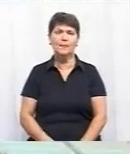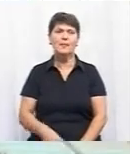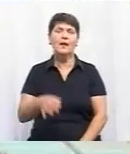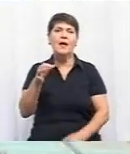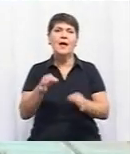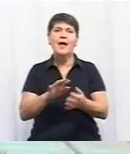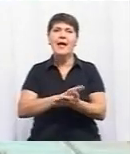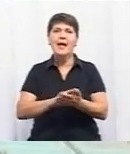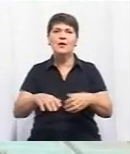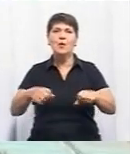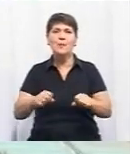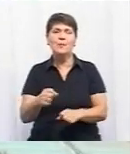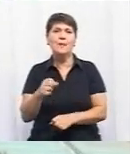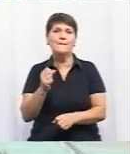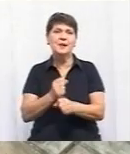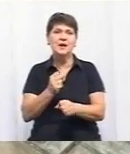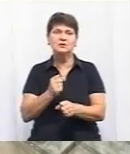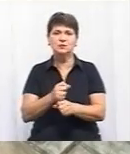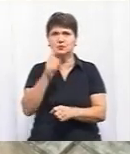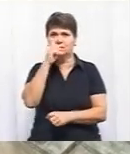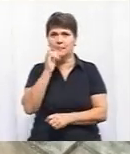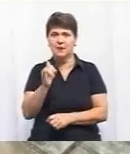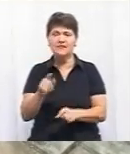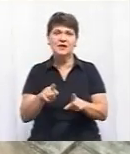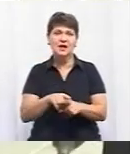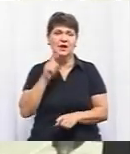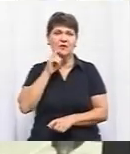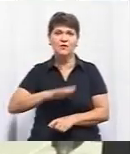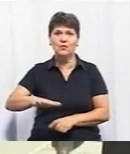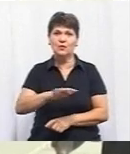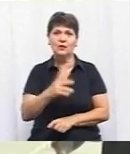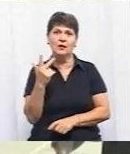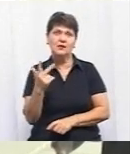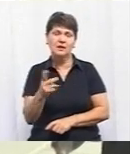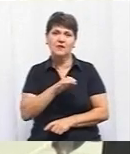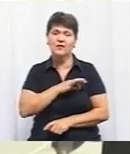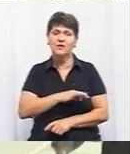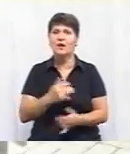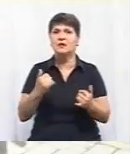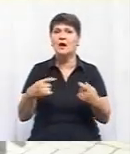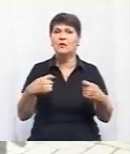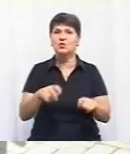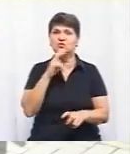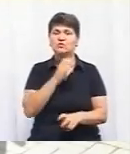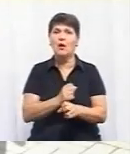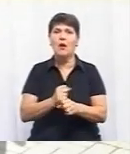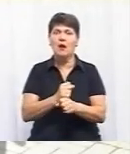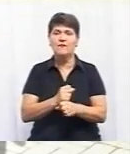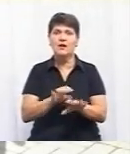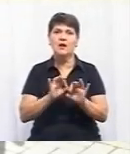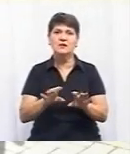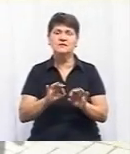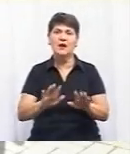Екомобіль – це звичайний трицикл, працює на паливі. Таких в Україні 3 і використовують їх для продажу кави, розповідає